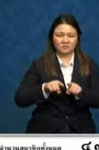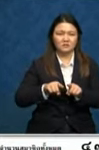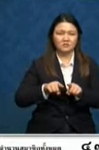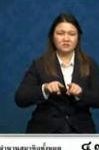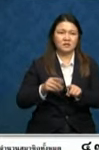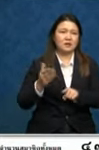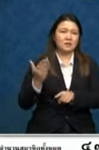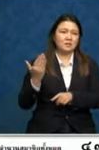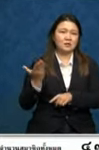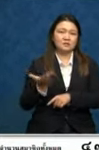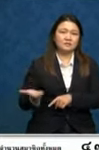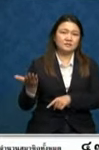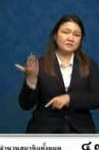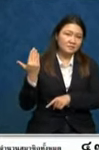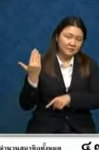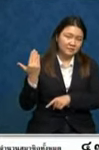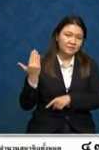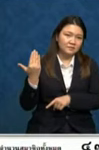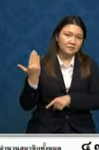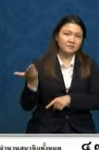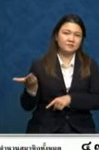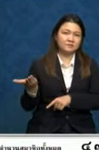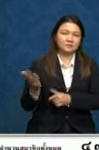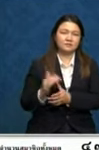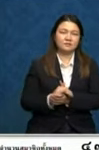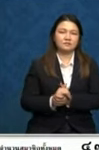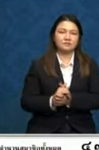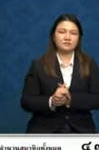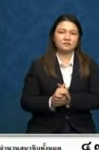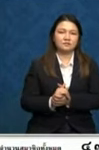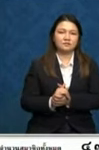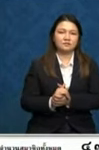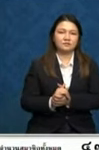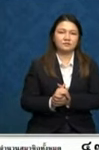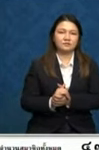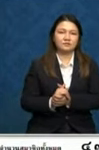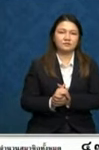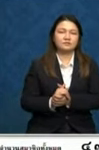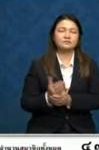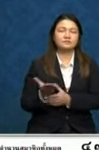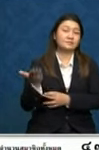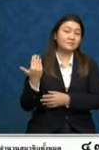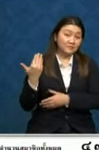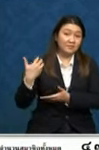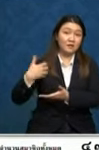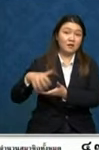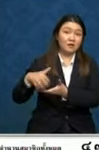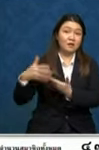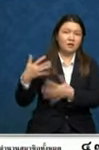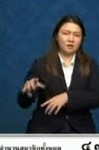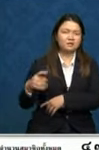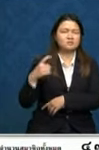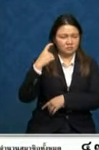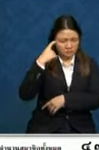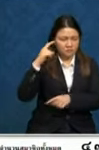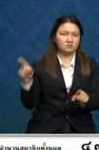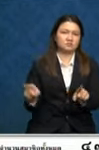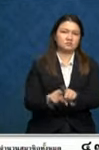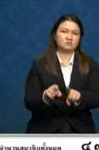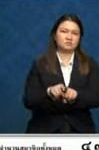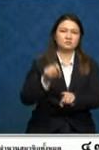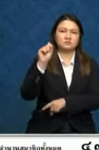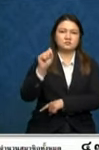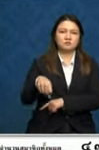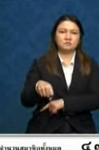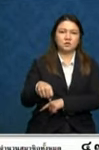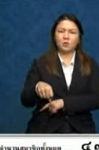ท่านผู้มีเกียรติผู้ทรงเกียรติที่พักท่านที่อภิปรายไปเมื่อกี้นี้นะครับทุกอย่